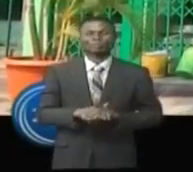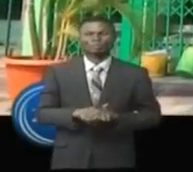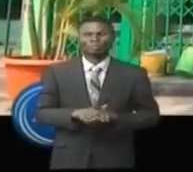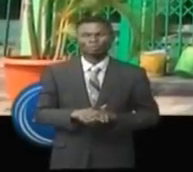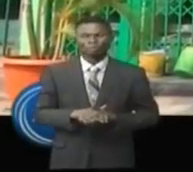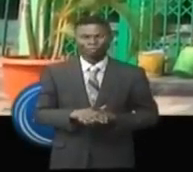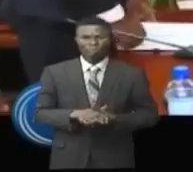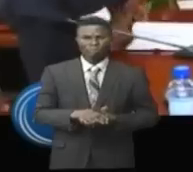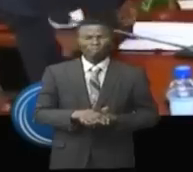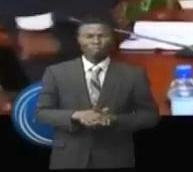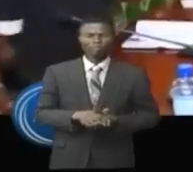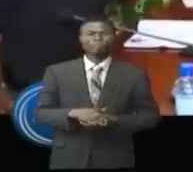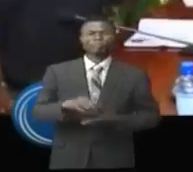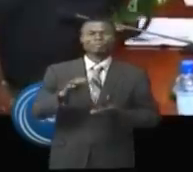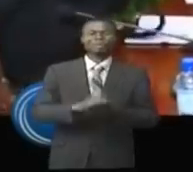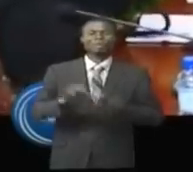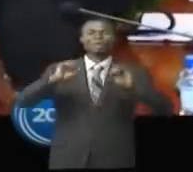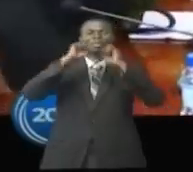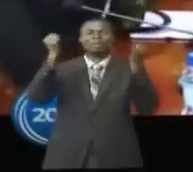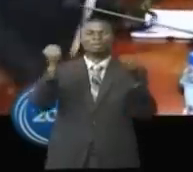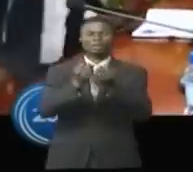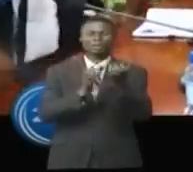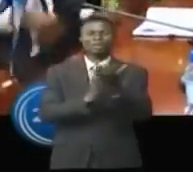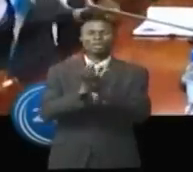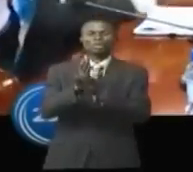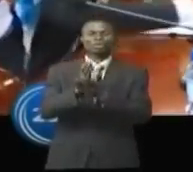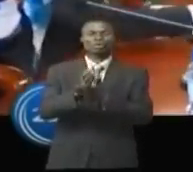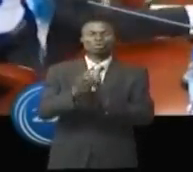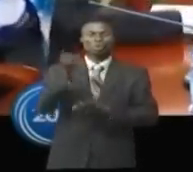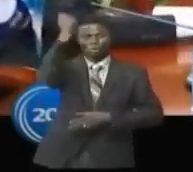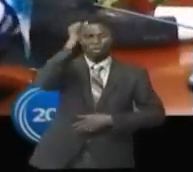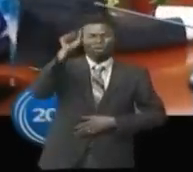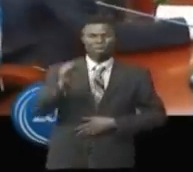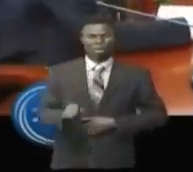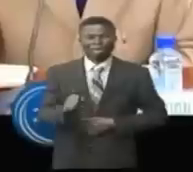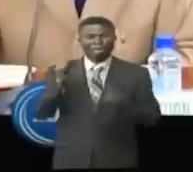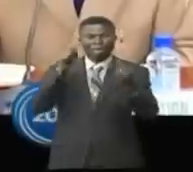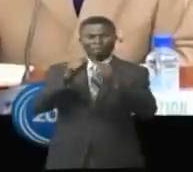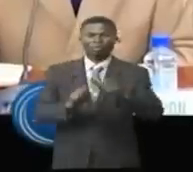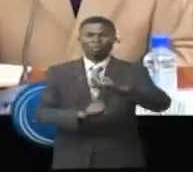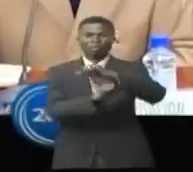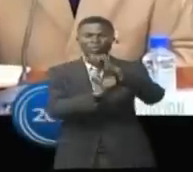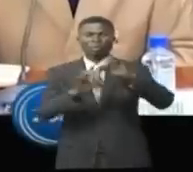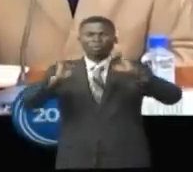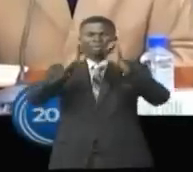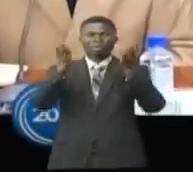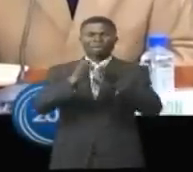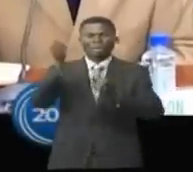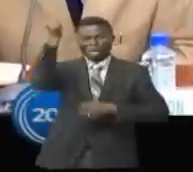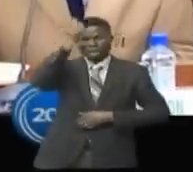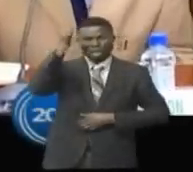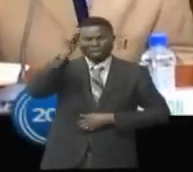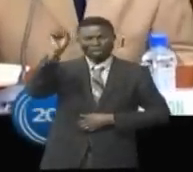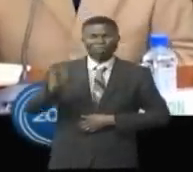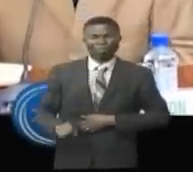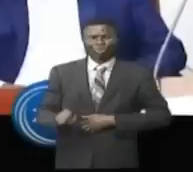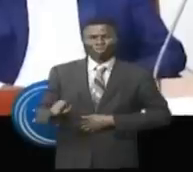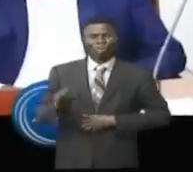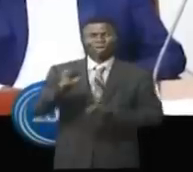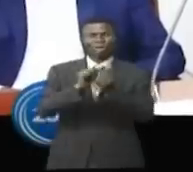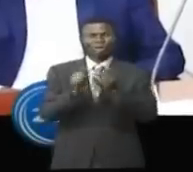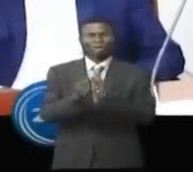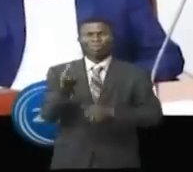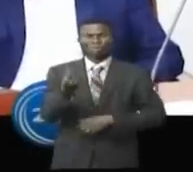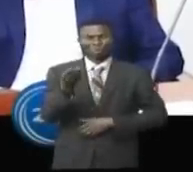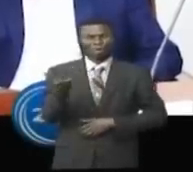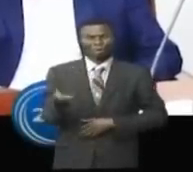Eco Mining est une entreprise de droit sud-africain qui a pour objectif d'accompagner les entreprises d'Afrique subsaharienne qui ont des problèmes